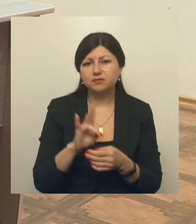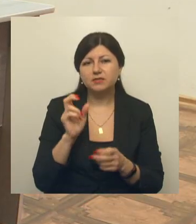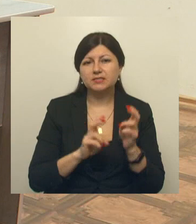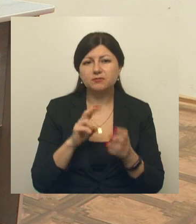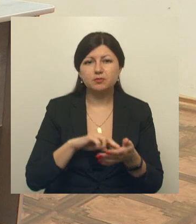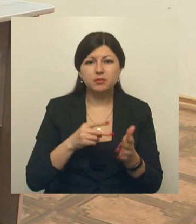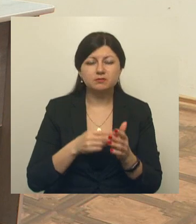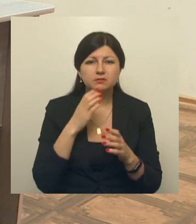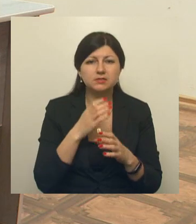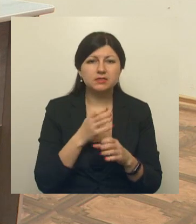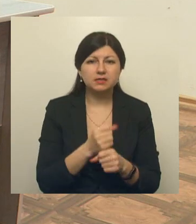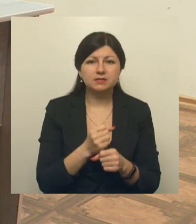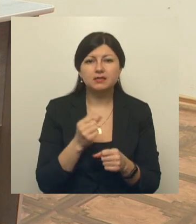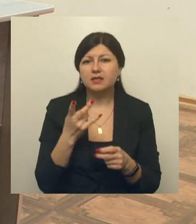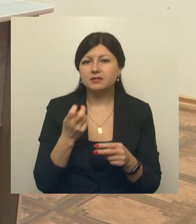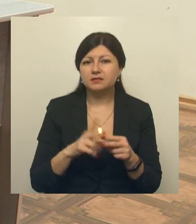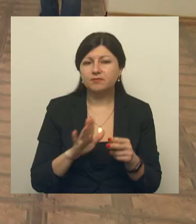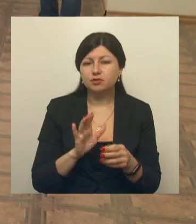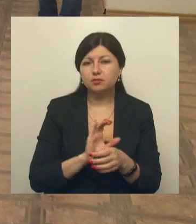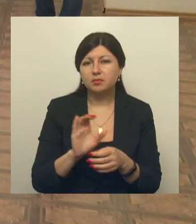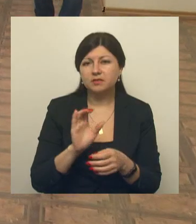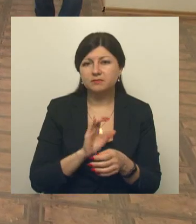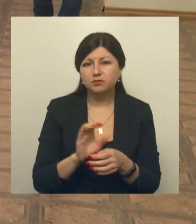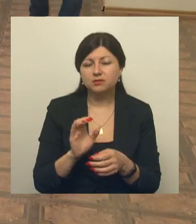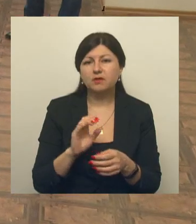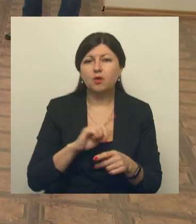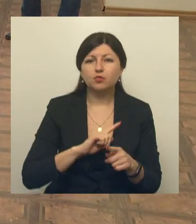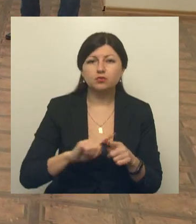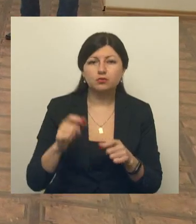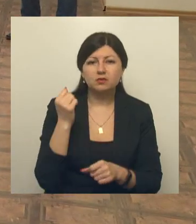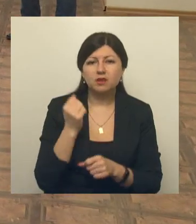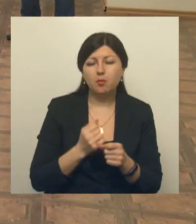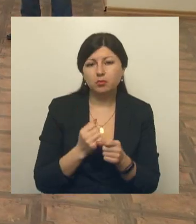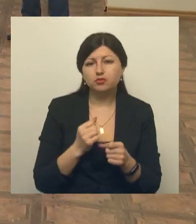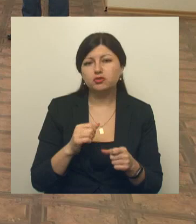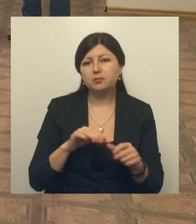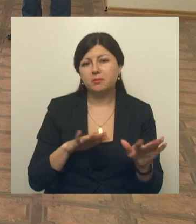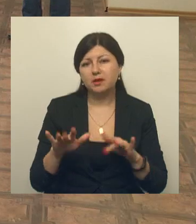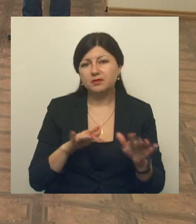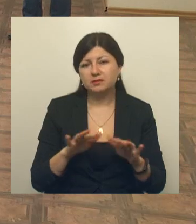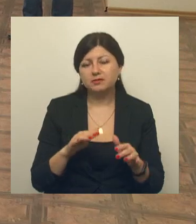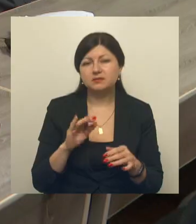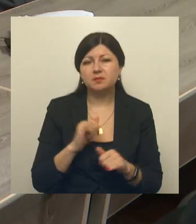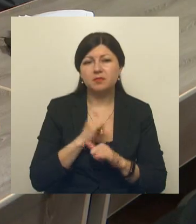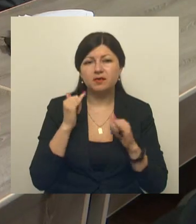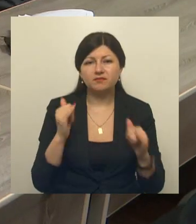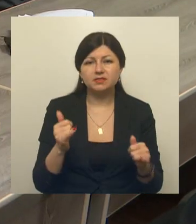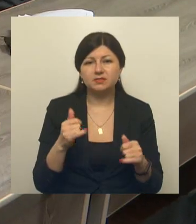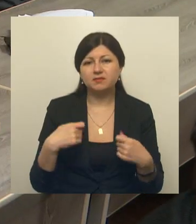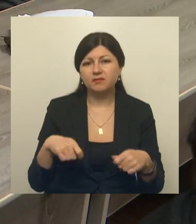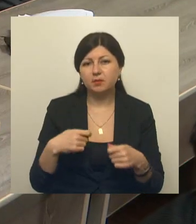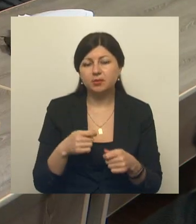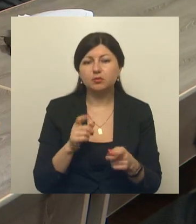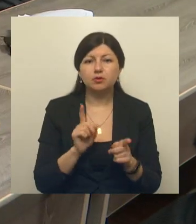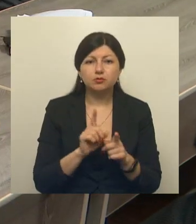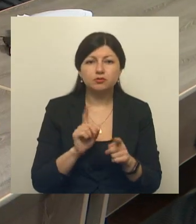планируют сократить незавершенное производство, повысить выработку, ускорить рабочий процесс. Это в том числе станет возможным благодаря обучению